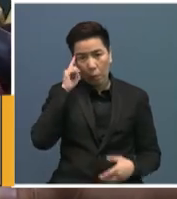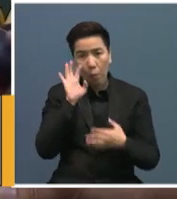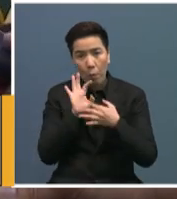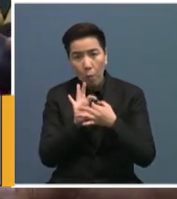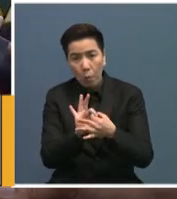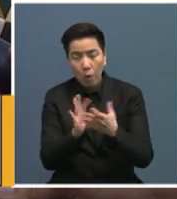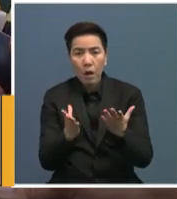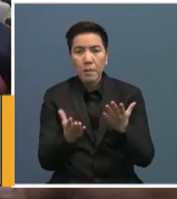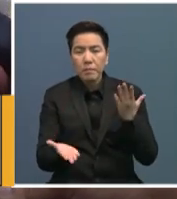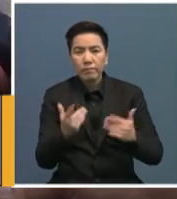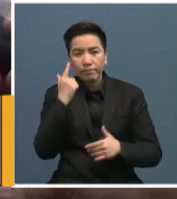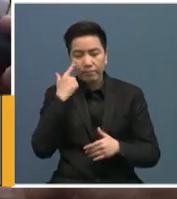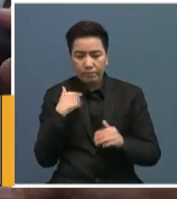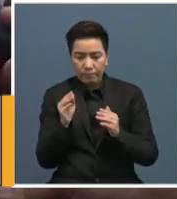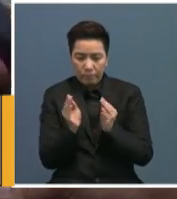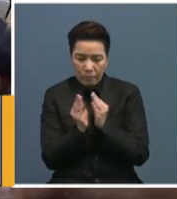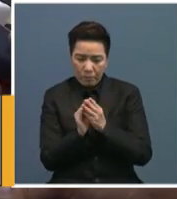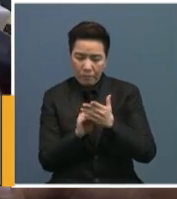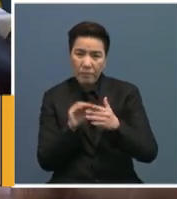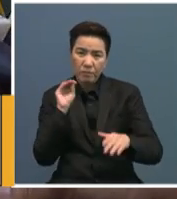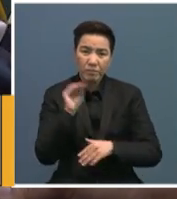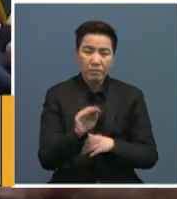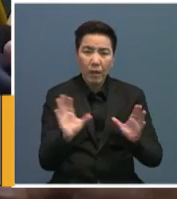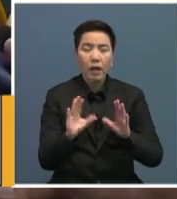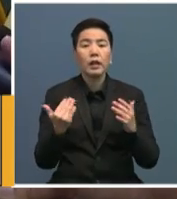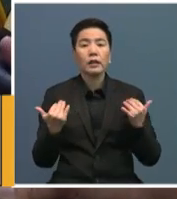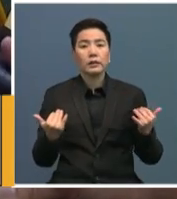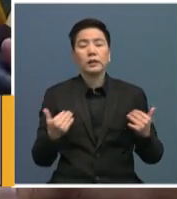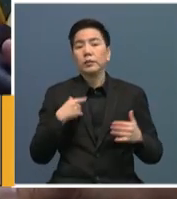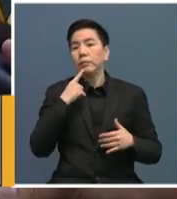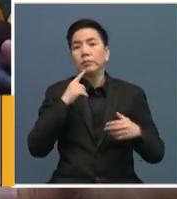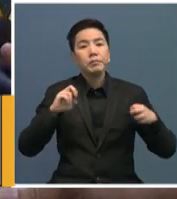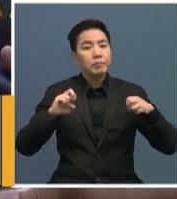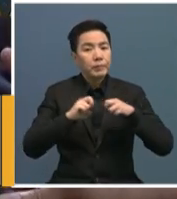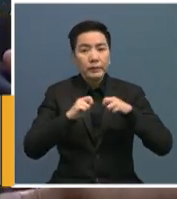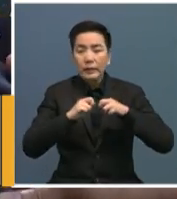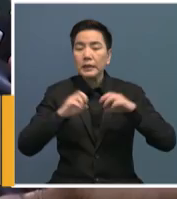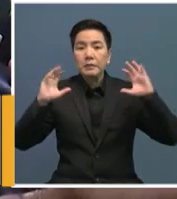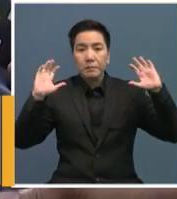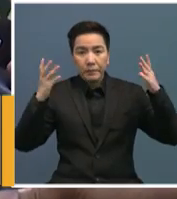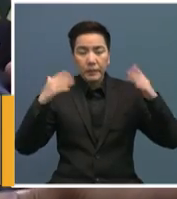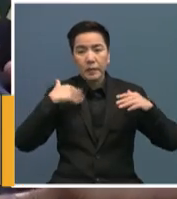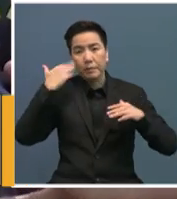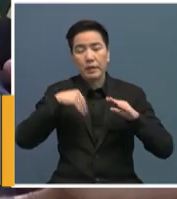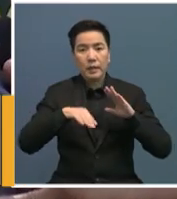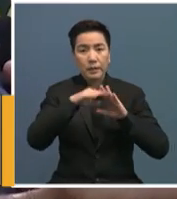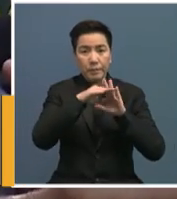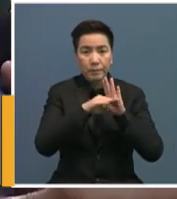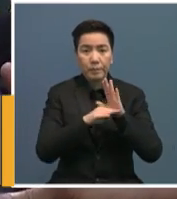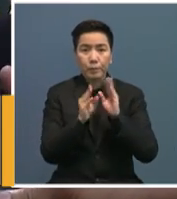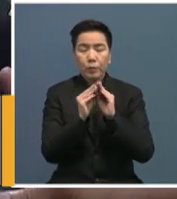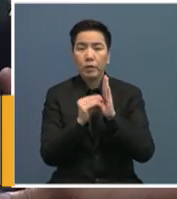และอาจจะไม่ร่วมบทในวารสารด้วยนั้นถ้าชวนก็กล่าวว่าว่าไม่มีปัญหาแต่อย่างใดครับเพราะว่าระเบียบวาระการประชุม